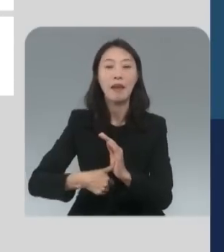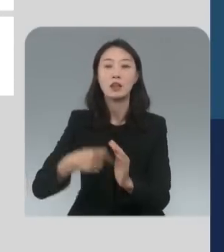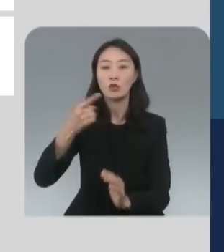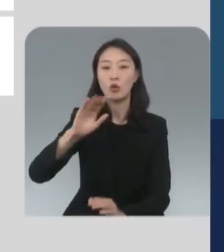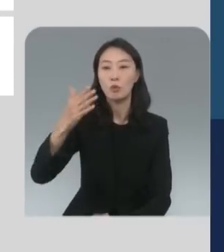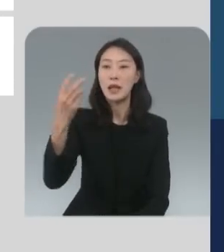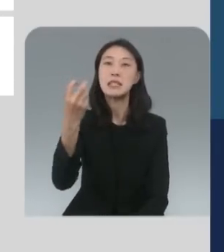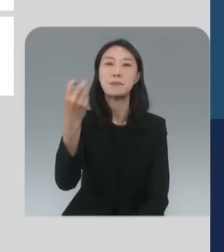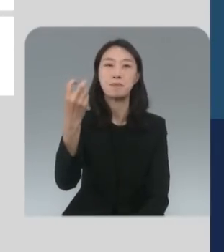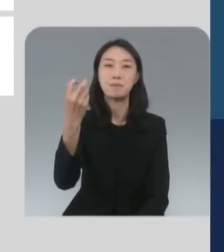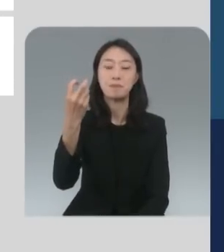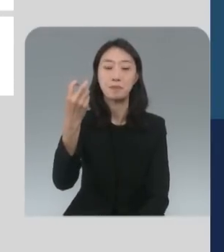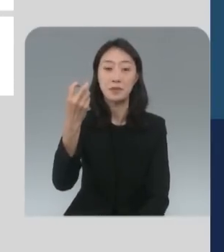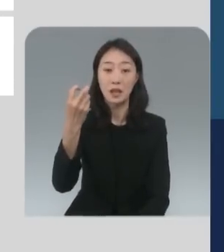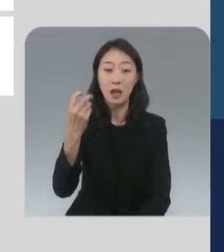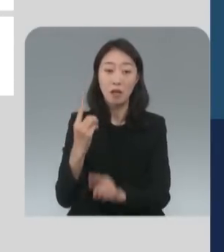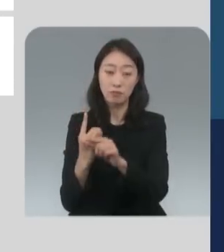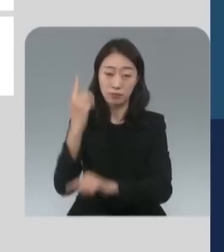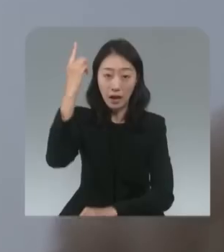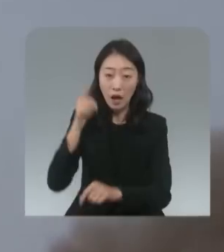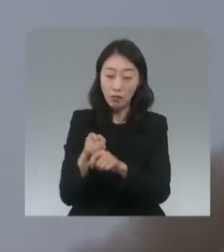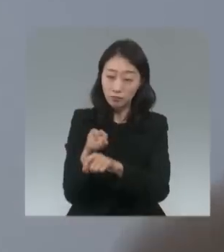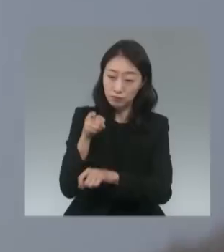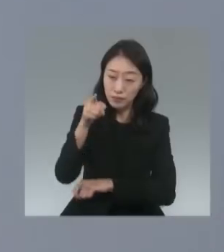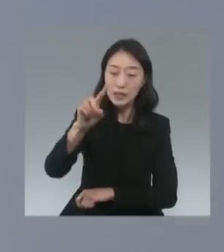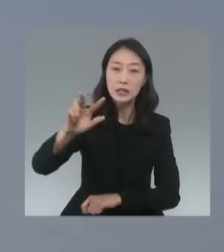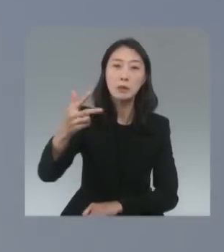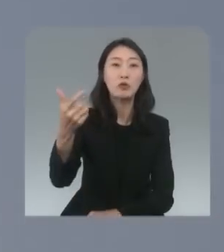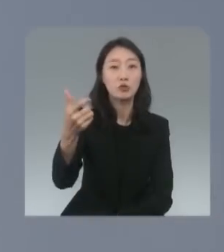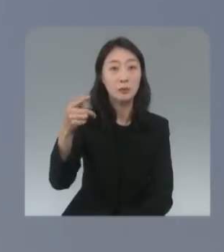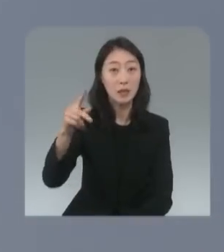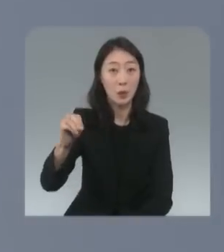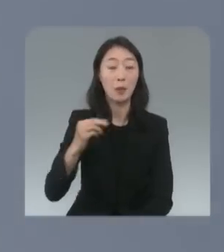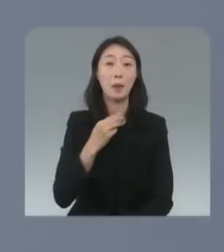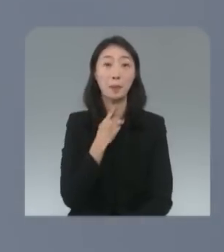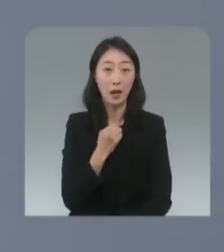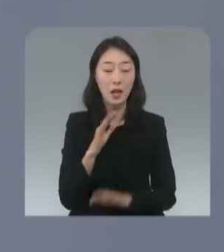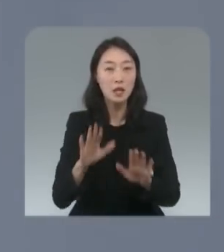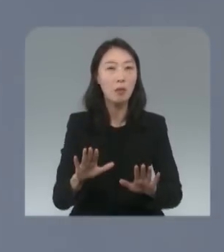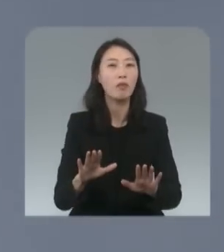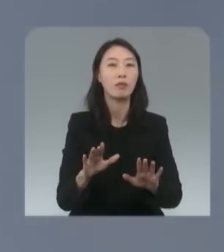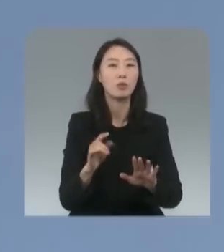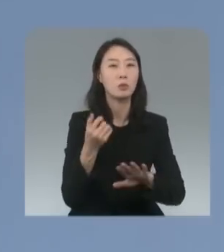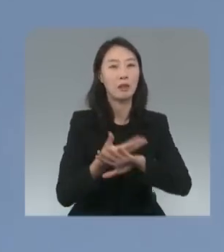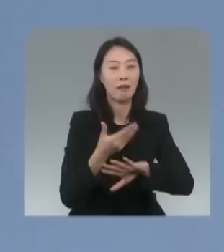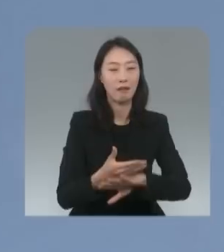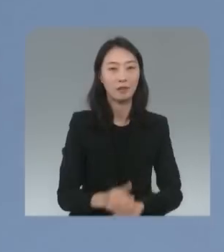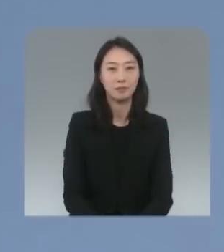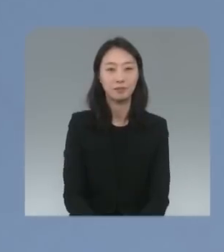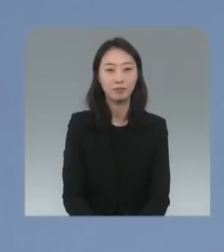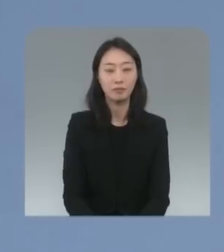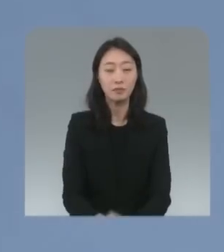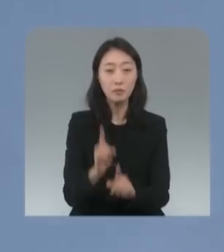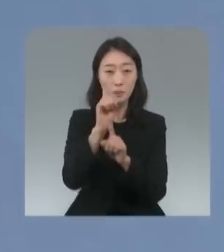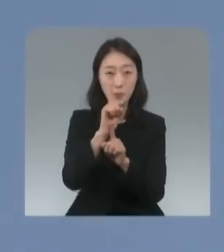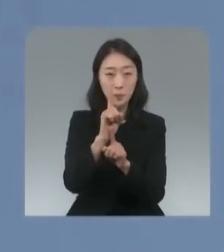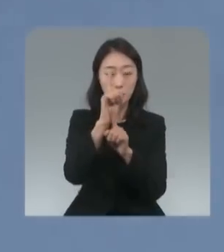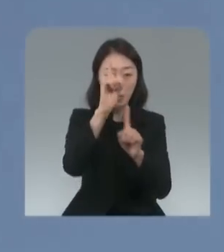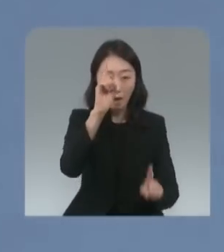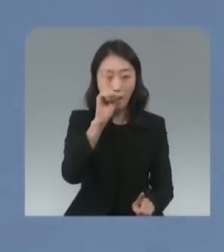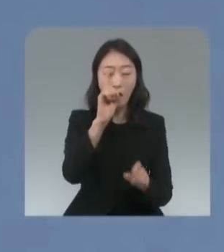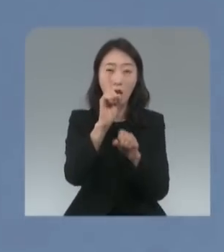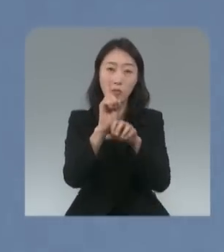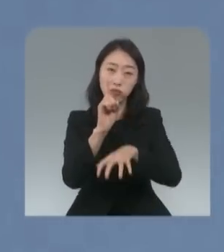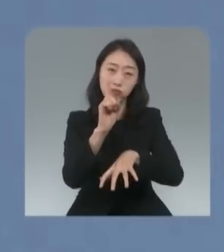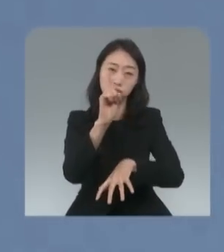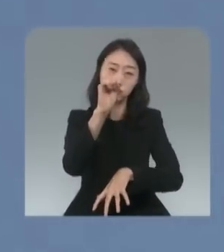비행거리는 760km로 탐지됐습니다. 2단 추진체까지 분리됐지만 탄두부가 비행하던 중 추력이 약해 제대로